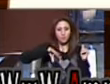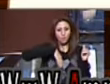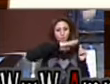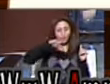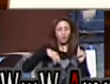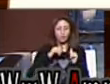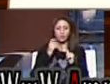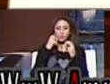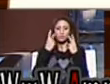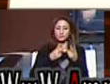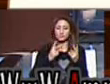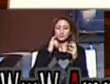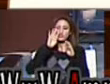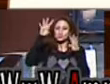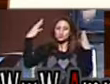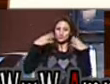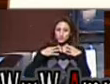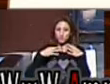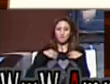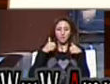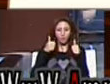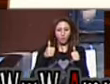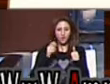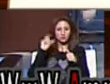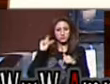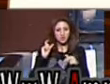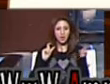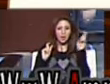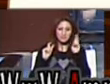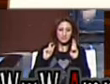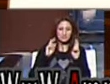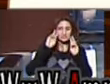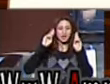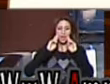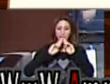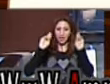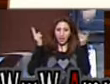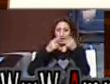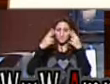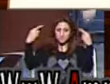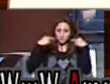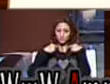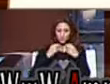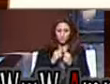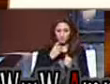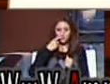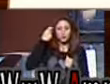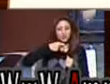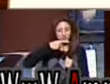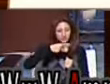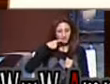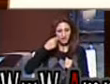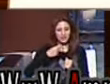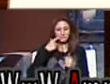نموذج ومثال يحتذى ليس فقط في العالم العربي لكن للعالم كله. شكرا حضرتك طيب، وإن شاء الله